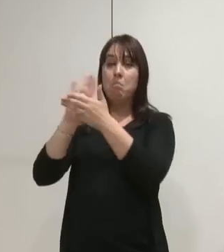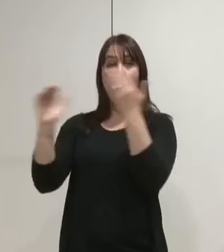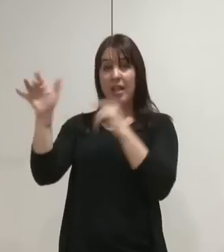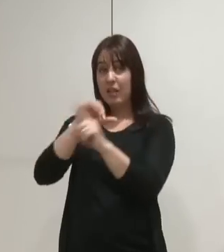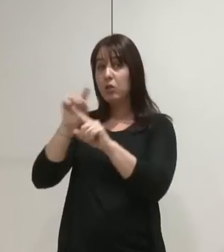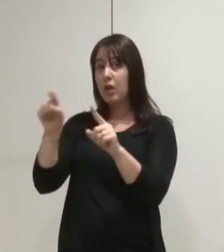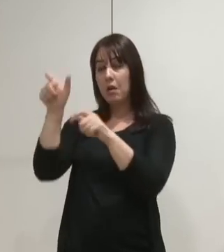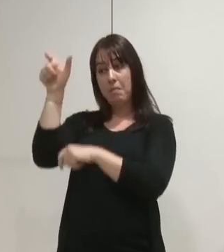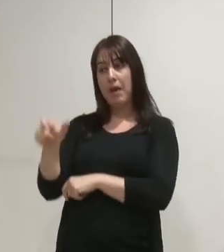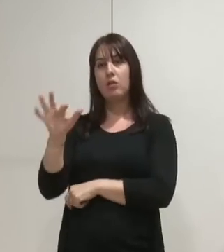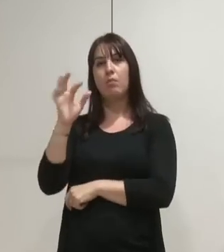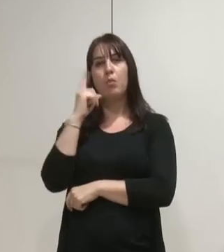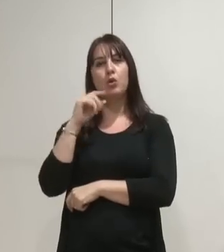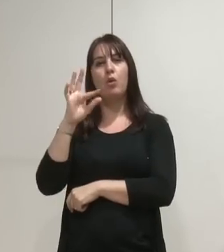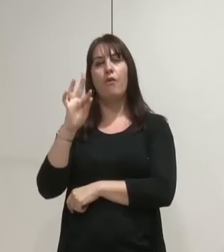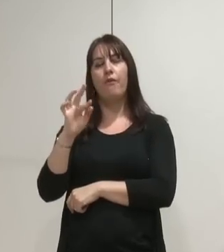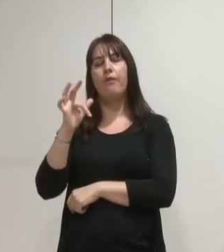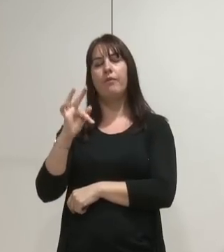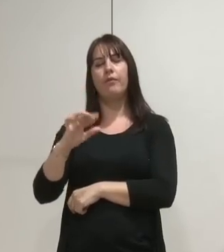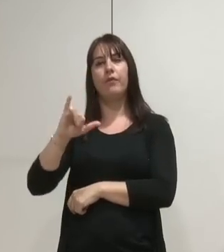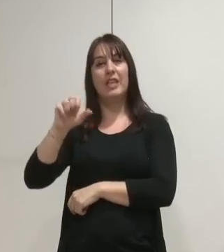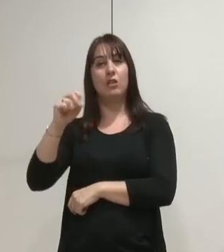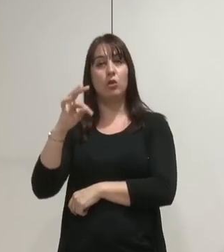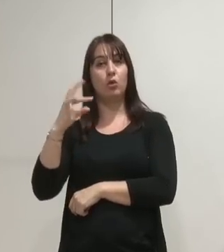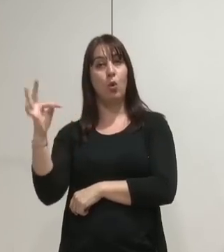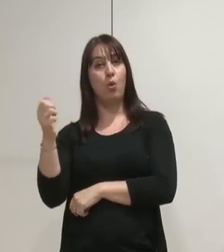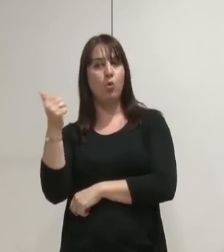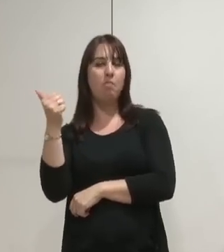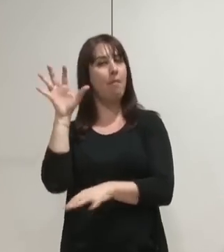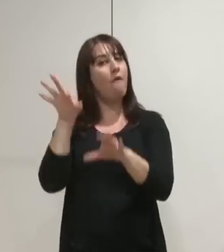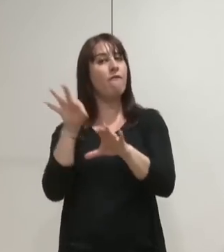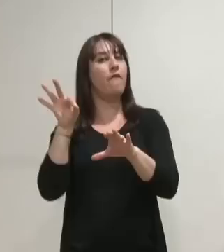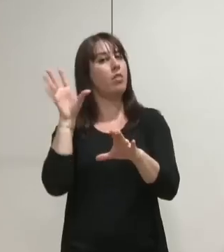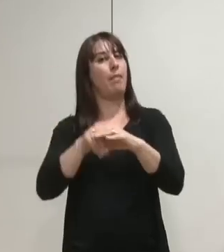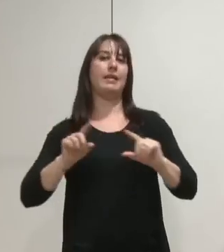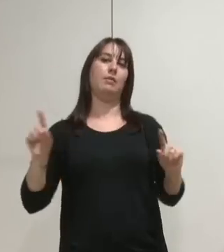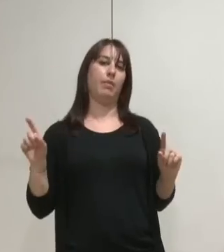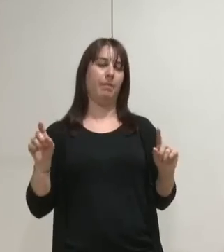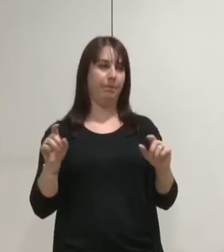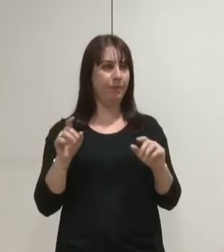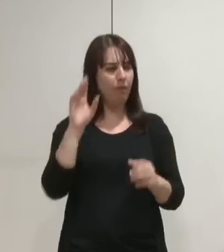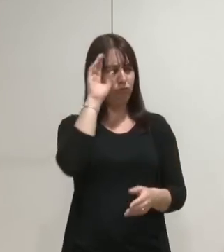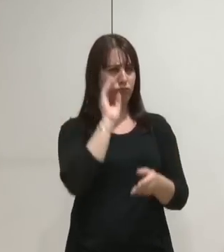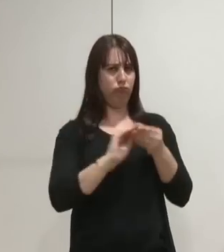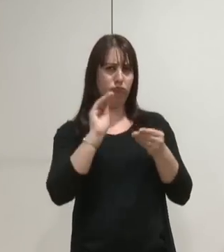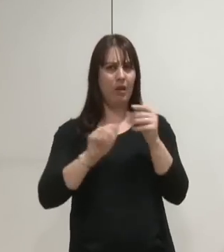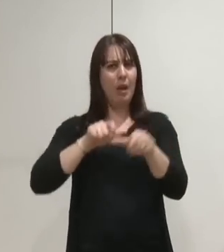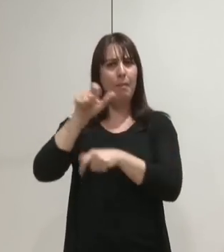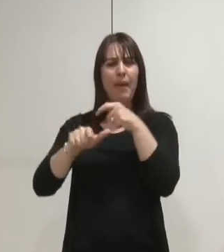ne prendrait pas part au vote en sa qualité de président du conseil d'administration donc je vrais poser la question des